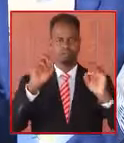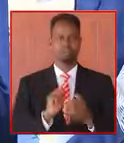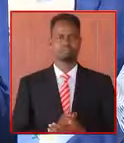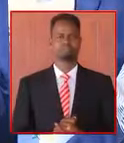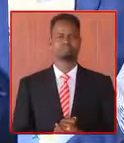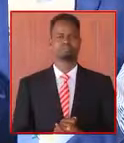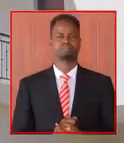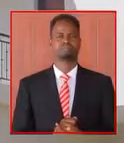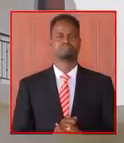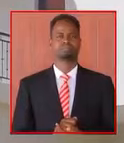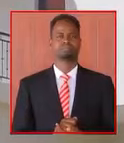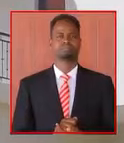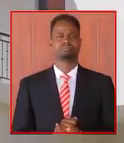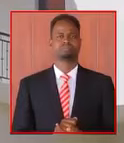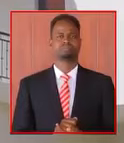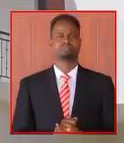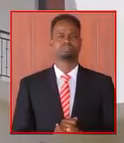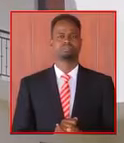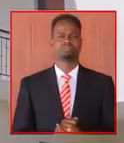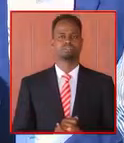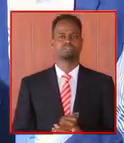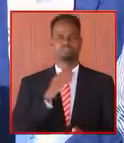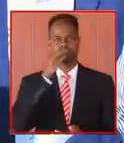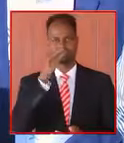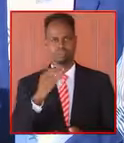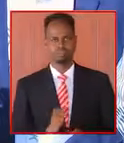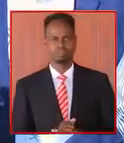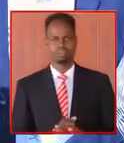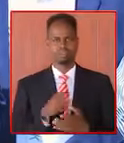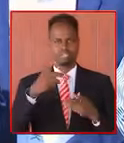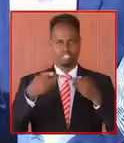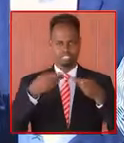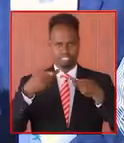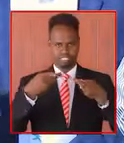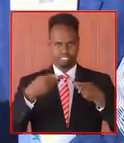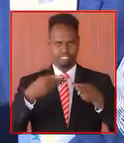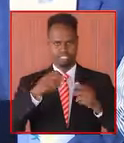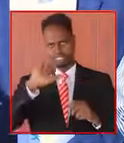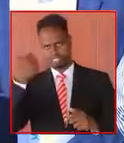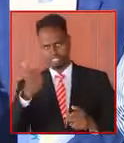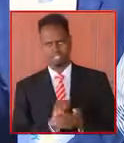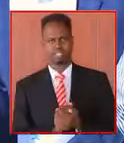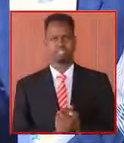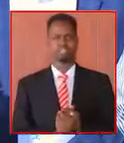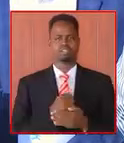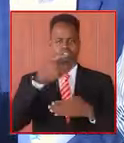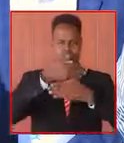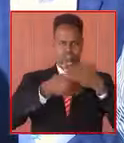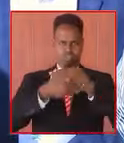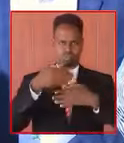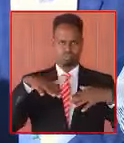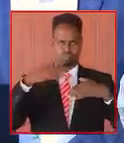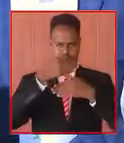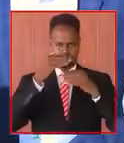إلى عيوه إسلام قريه هنقل كرتا ذات كبات كيس مقل كرو إن وحا كفان تين إن أقول بجو قريه كي بسينا